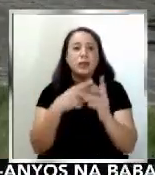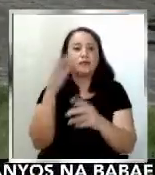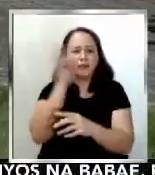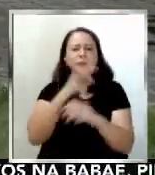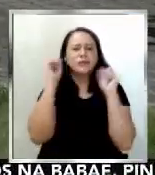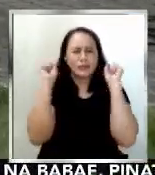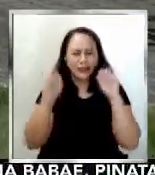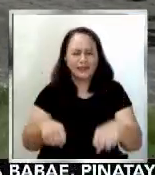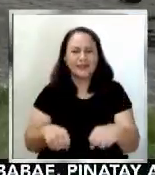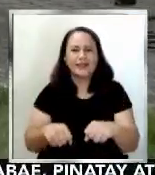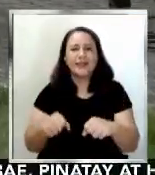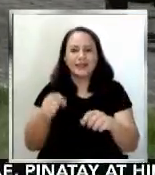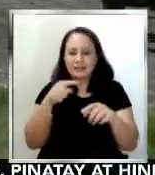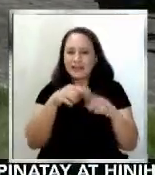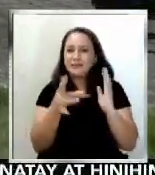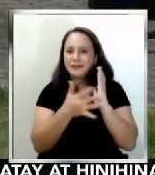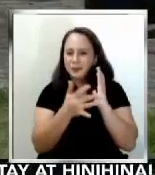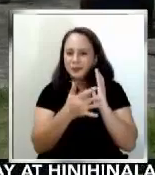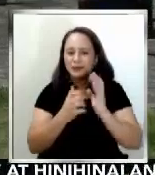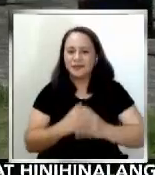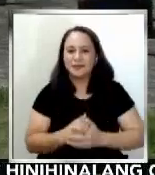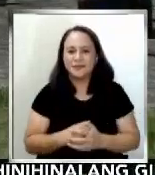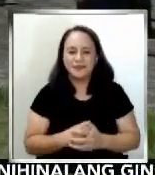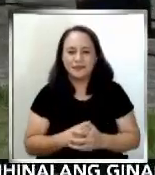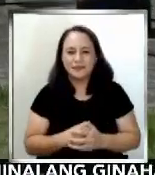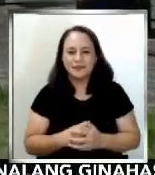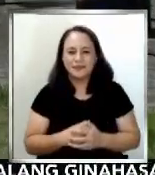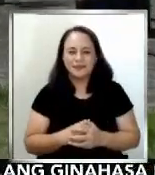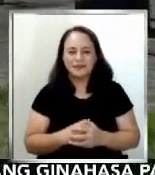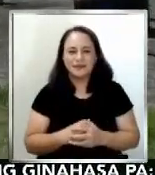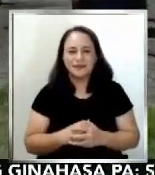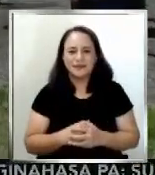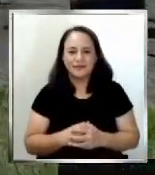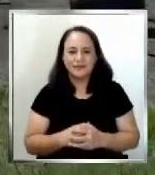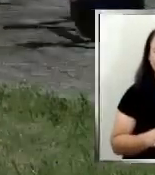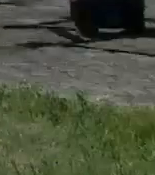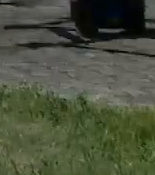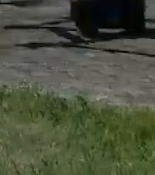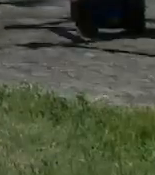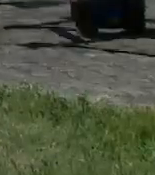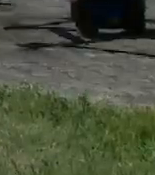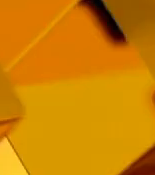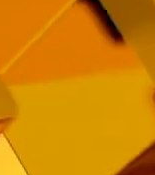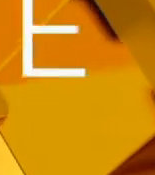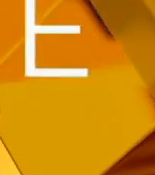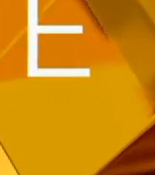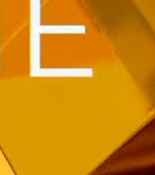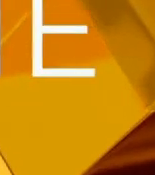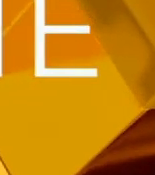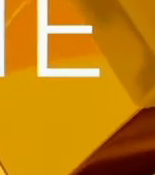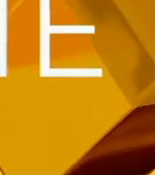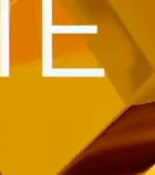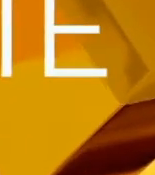ang ganitong teknolohiya. Rafi Tima nakatutok, 24 oras.